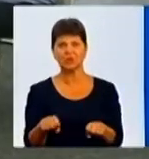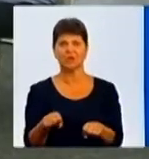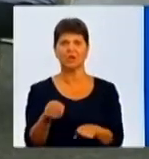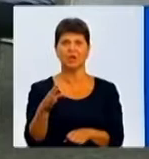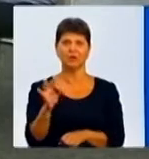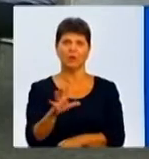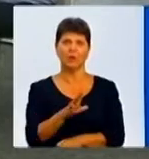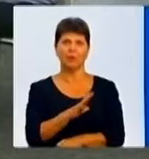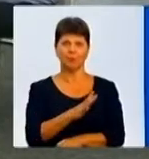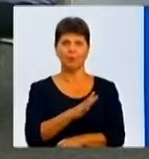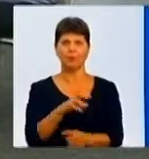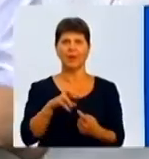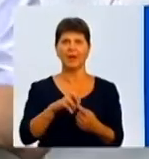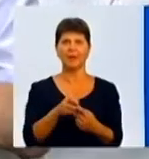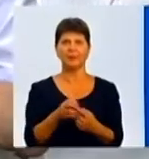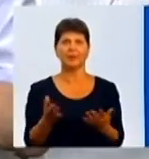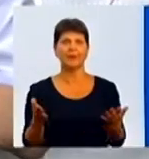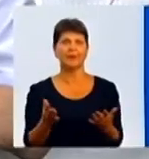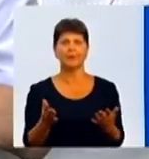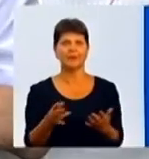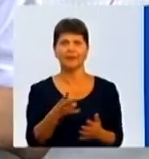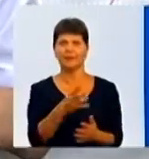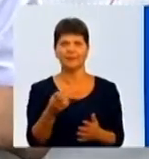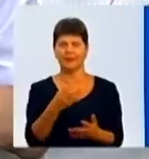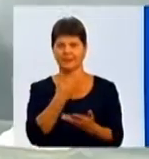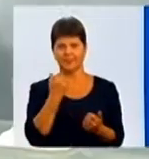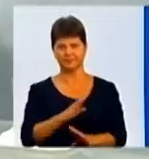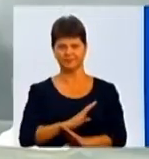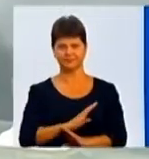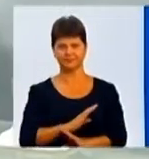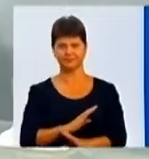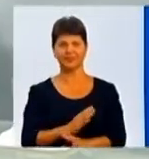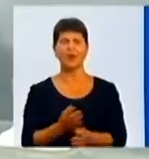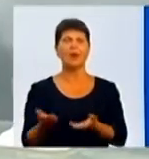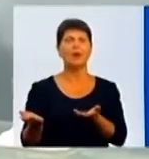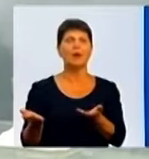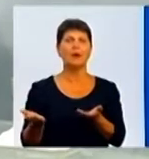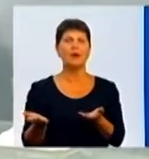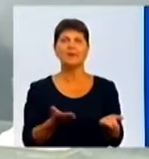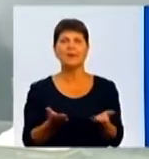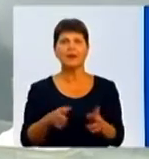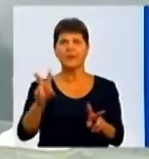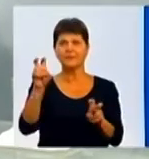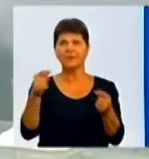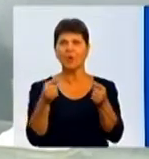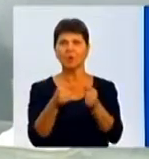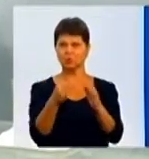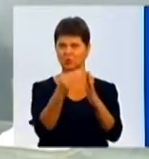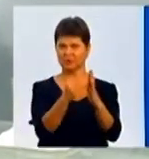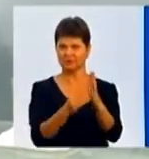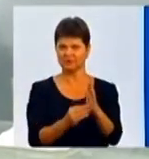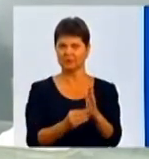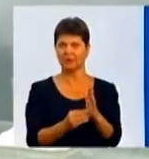були гриби, які не призвели до того, щоб привести до летального випадку. Називається точна статистика, яким